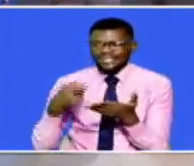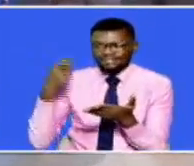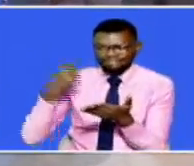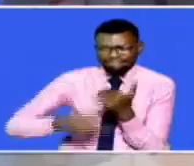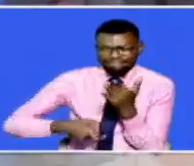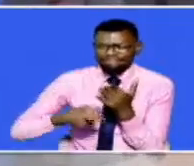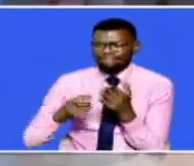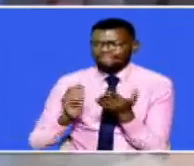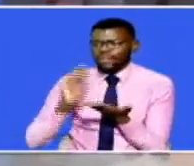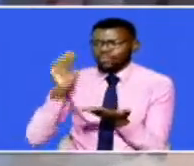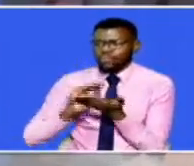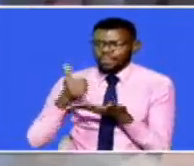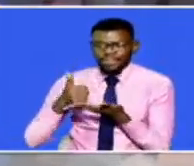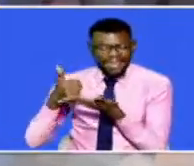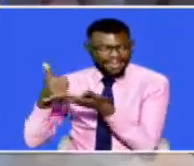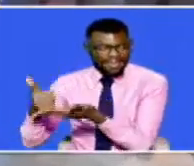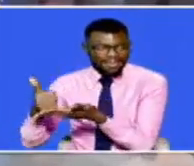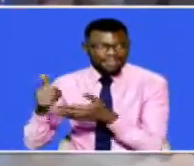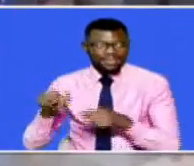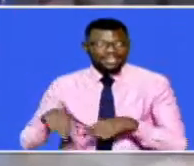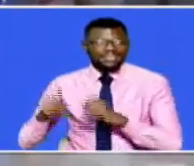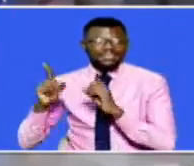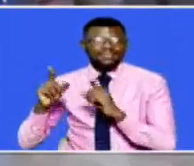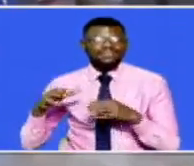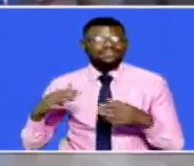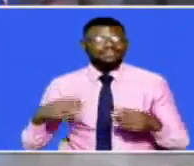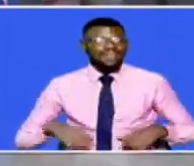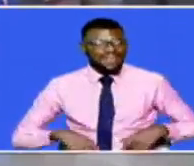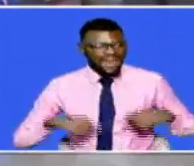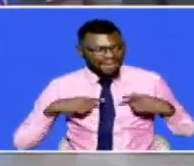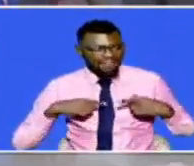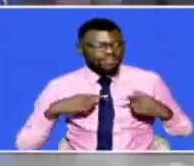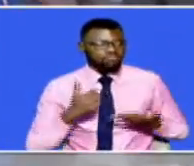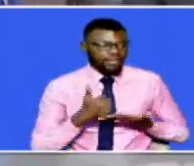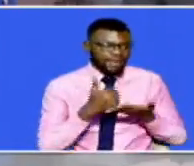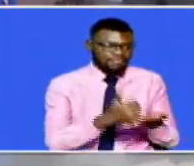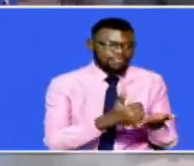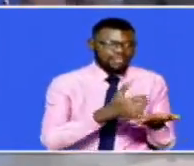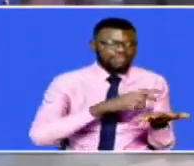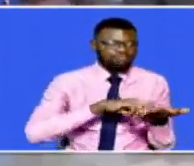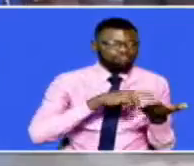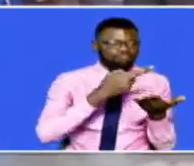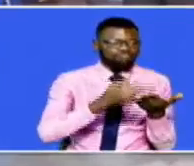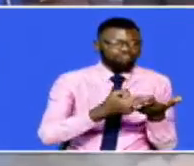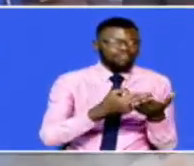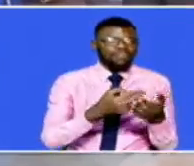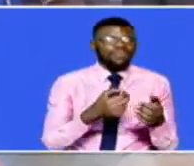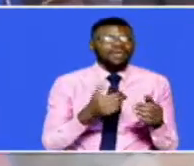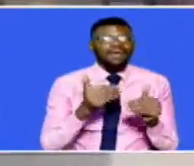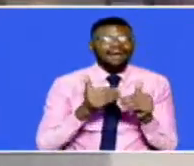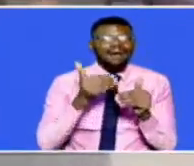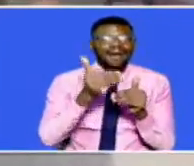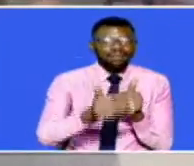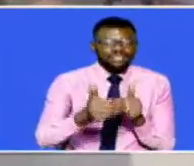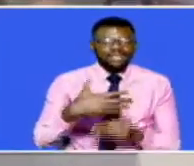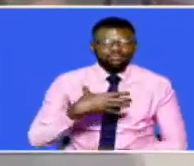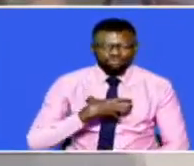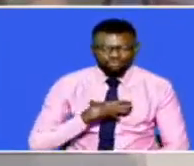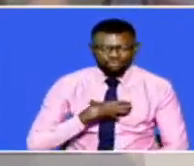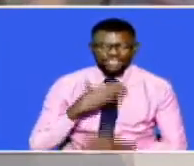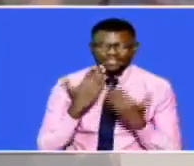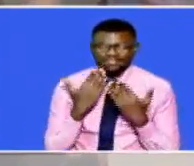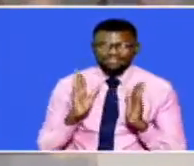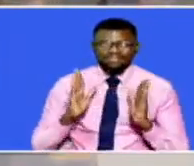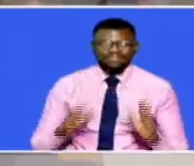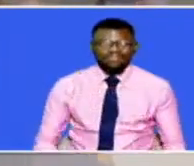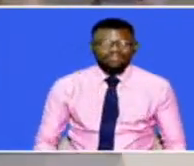wapate nafasi ya kujiokoa na kuwa na resources za kutosha baada ya michezo yao.